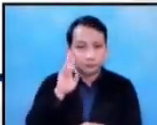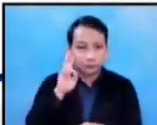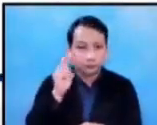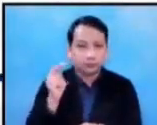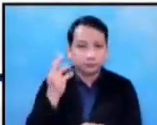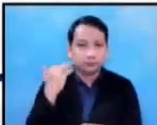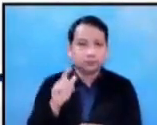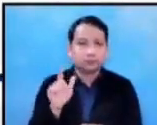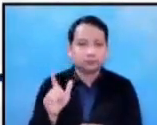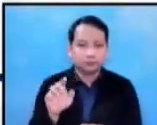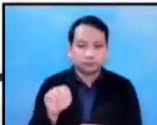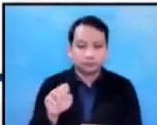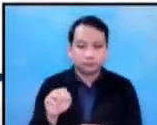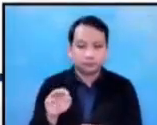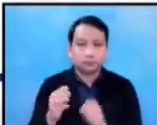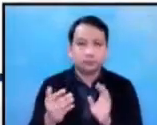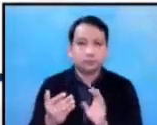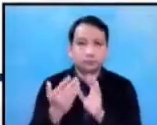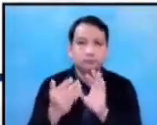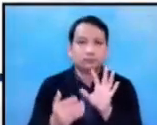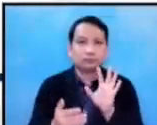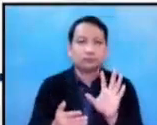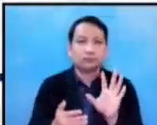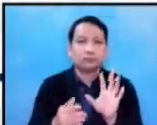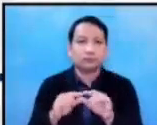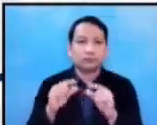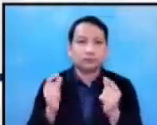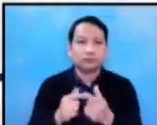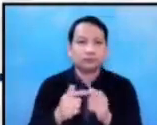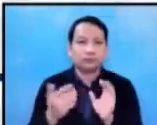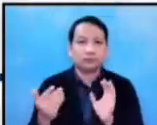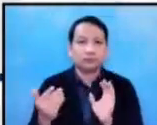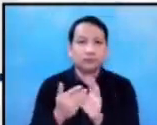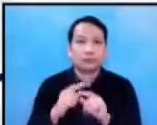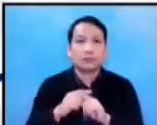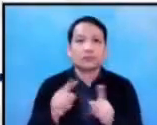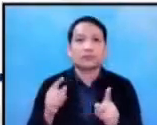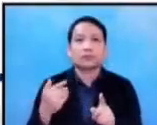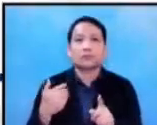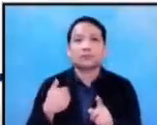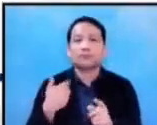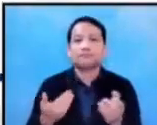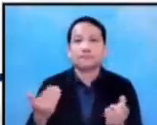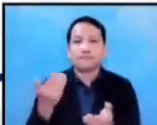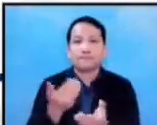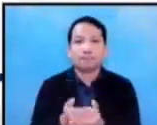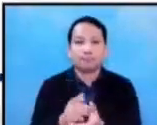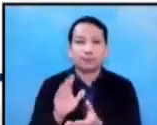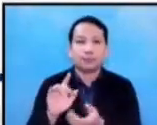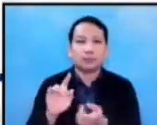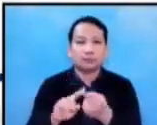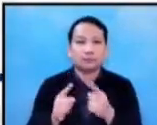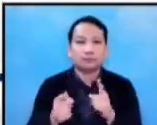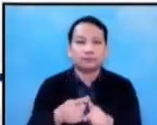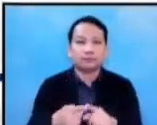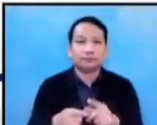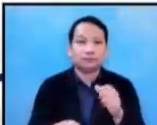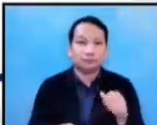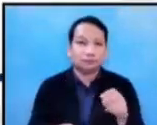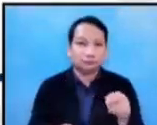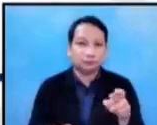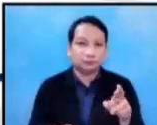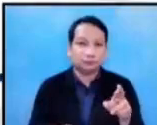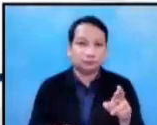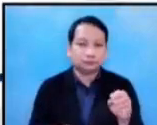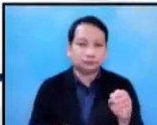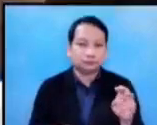dapat ang iaharap ng testigo ng kampo ni Corneo, ngunit hindi nakapunta ang kanyang kaibigan si Ana Roma sa araw na nakatakda